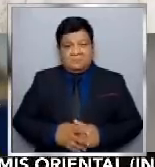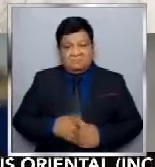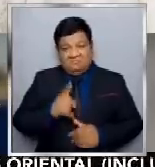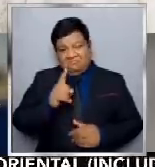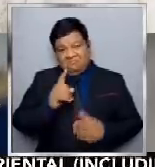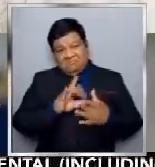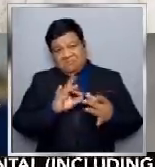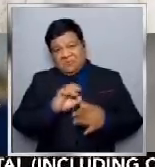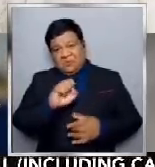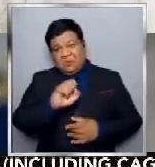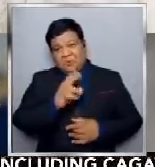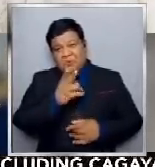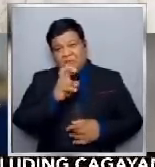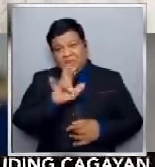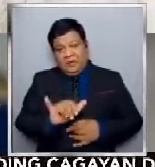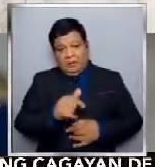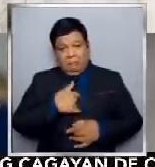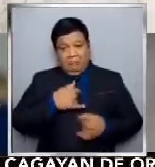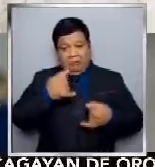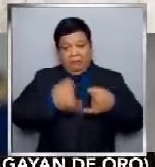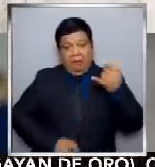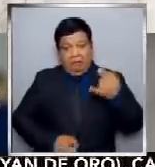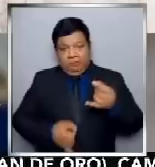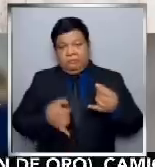dito sa mga survey-survey na ginagawa,